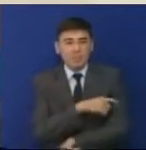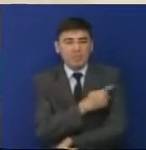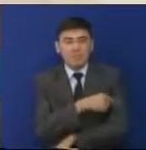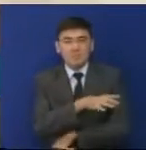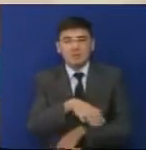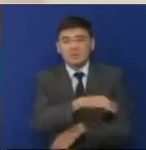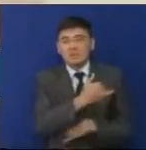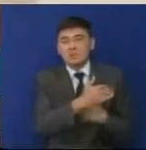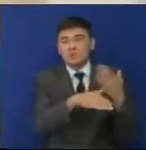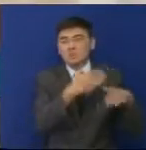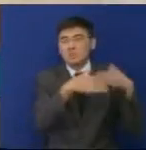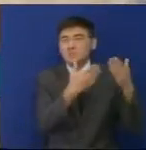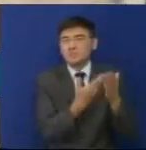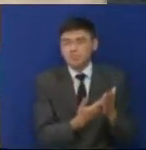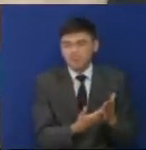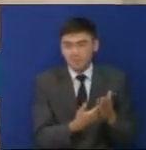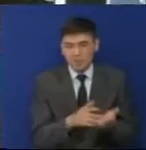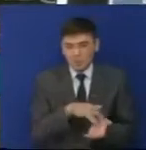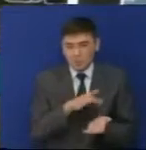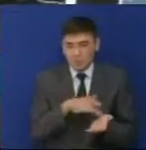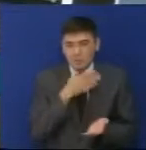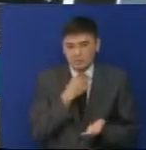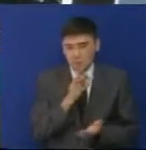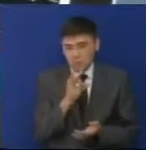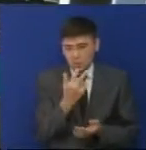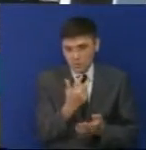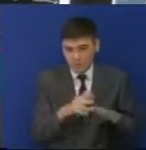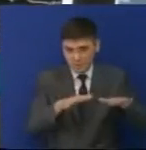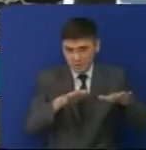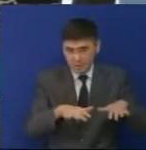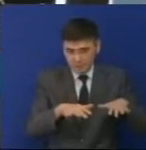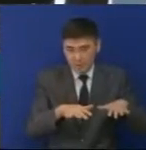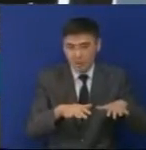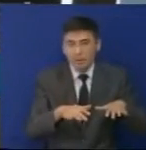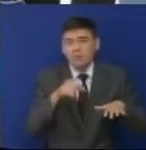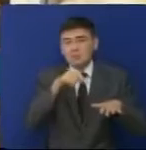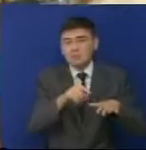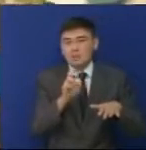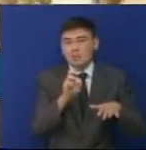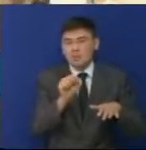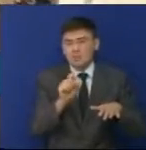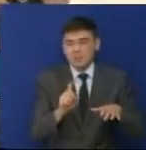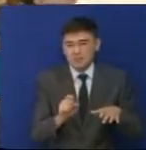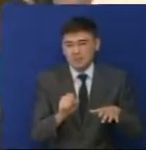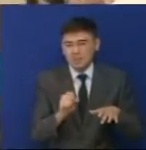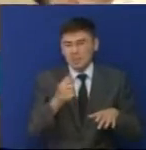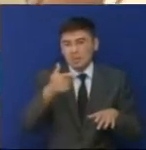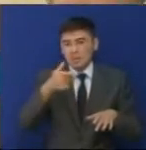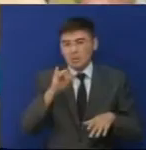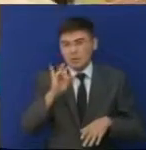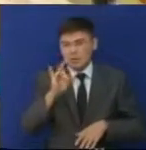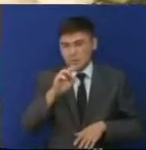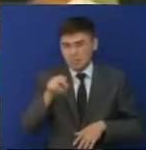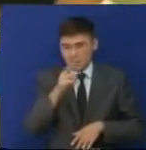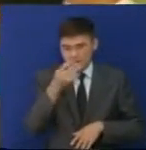саласындағы соңғы жетістіктердің бірі Семей қаласындағы жедел медициналық жәрдем ауруханасы базасында гибридті операция